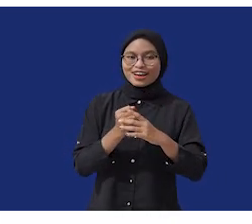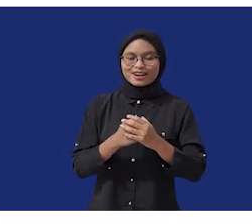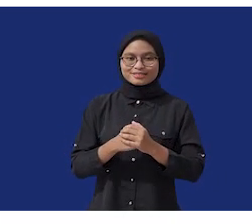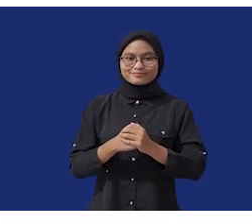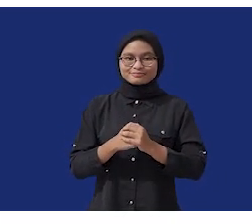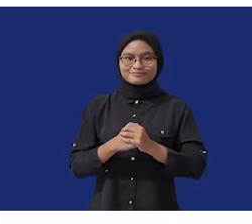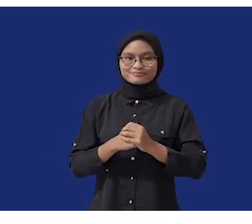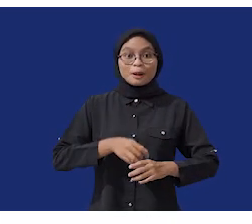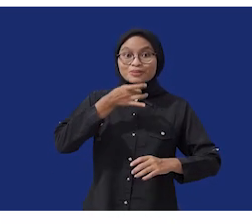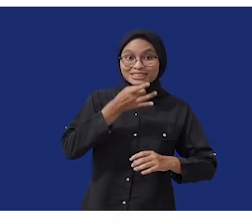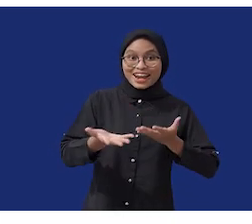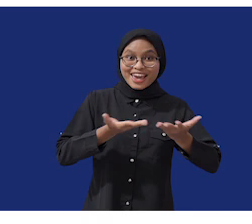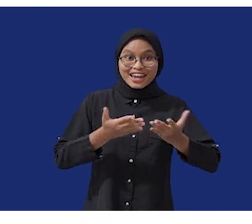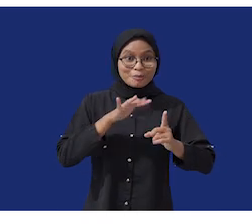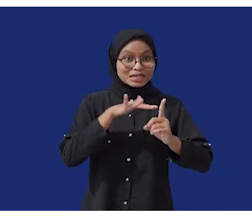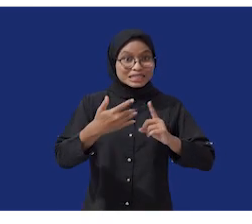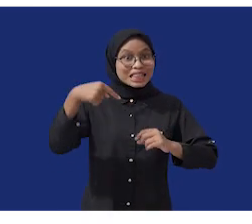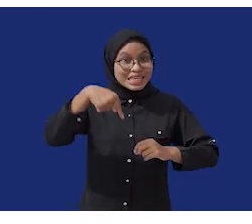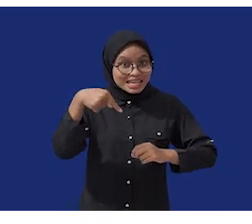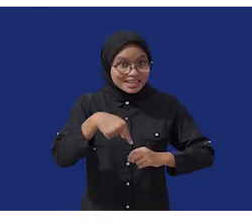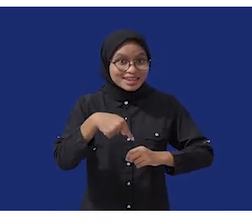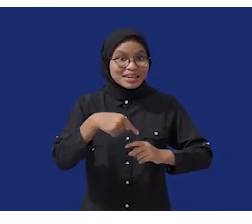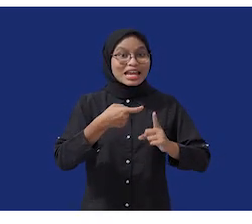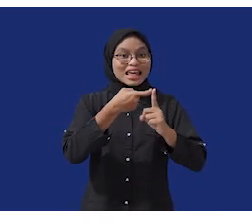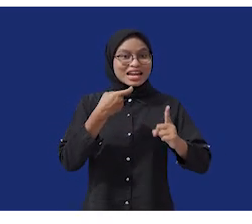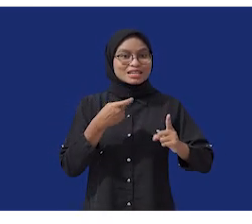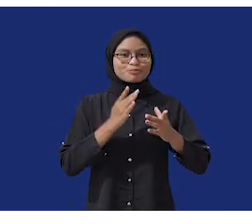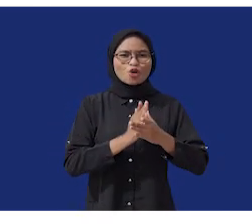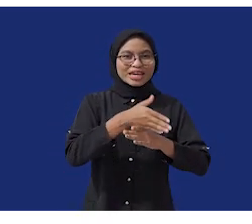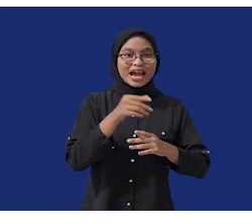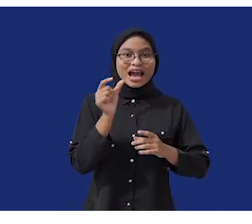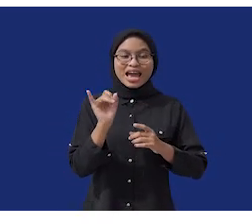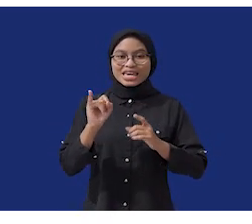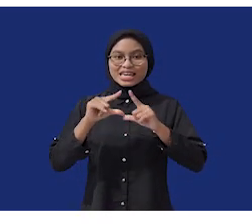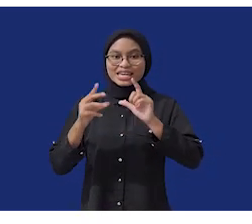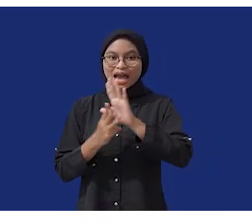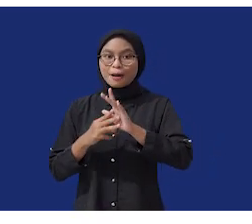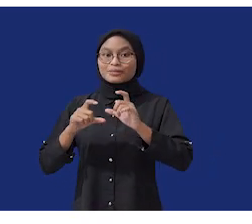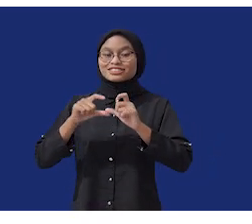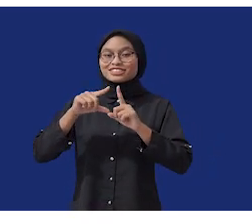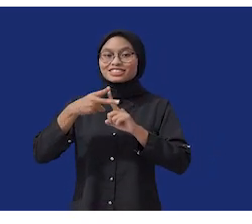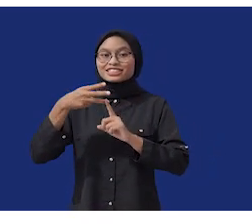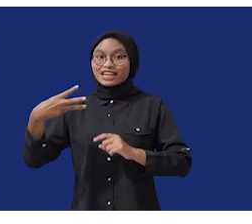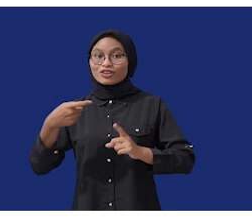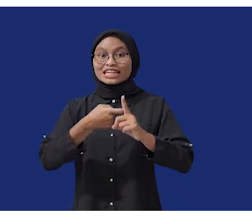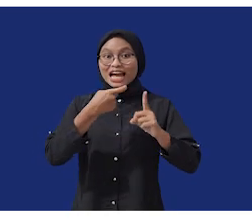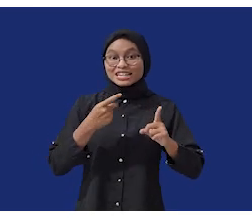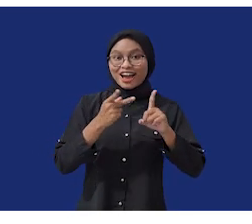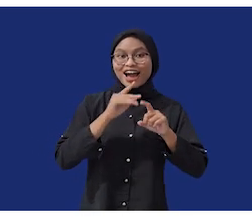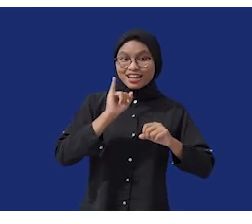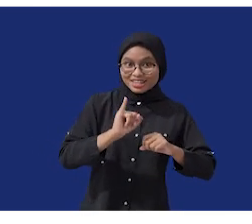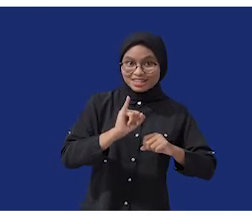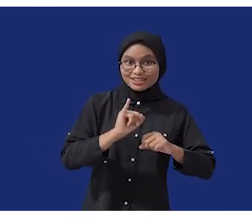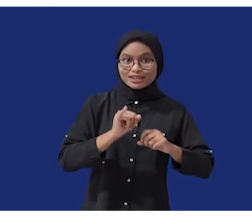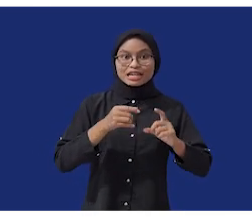corona. Pesan layanan masyarakat ini disampaikan oleh proyek I Am Safe yang dilaksanakan oleh